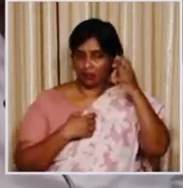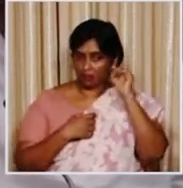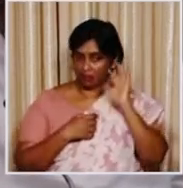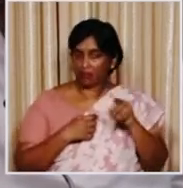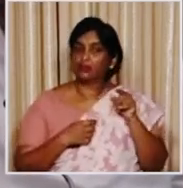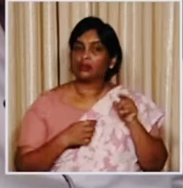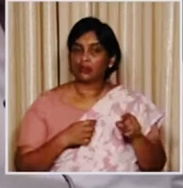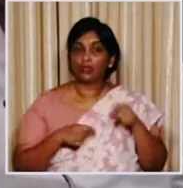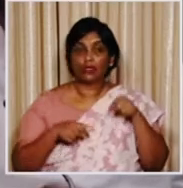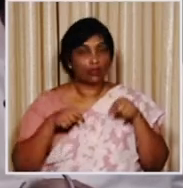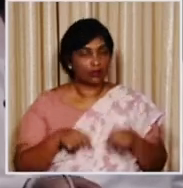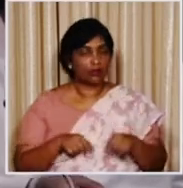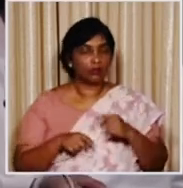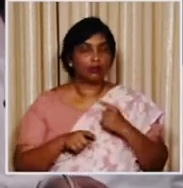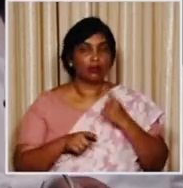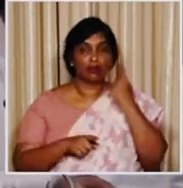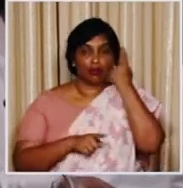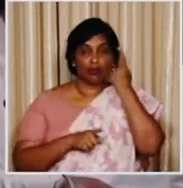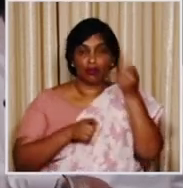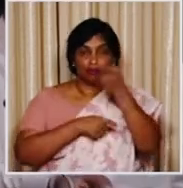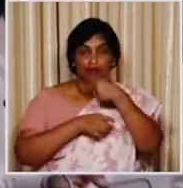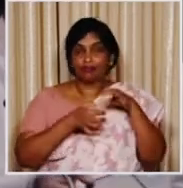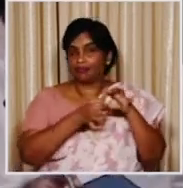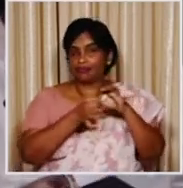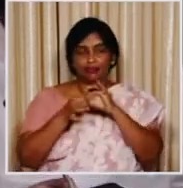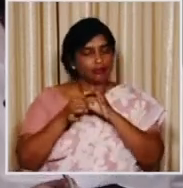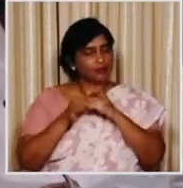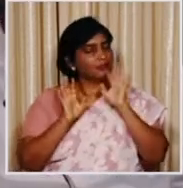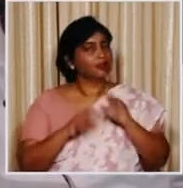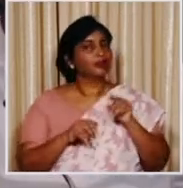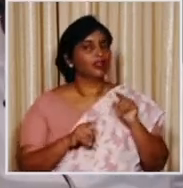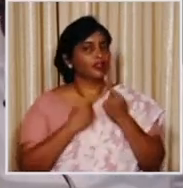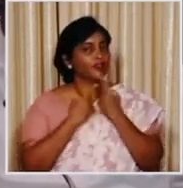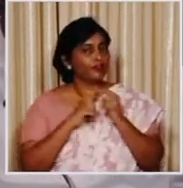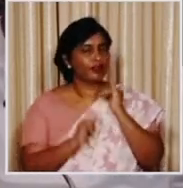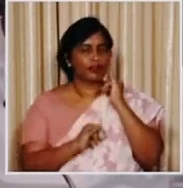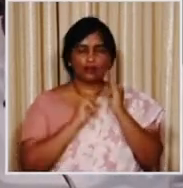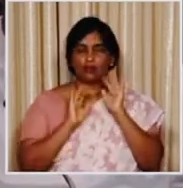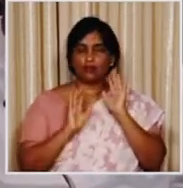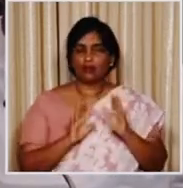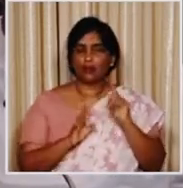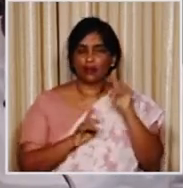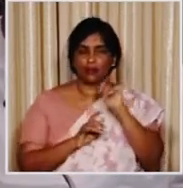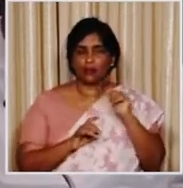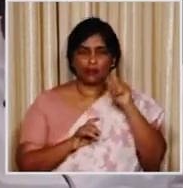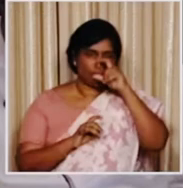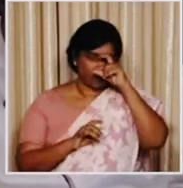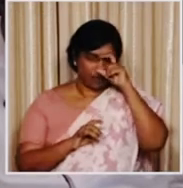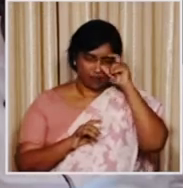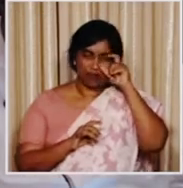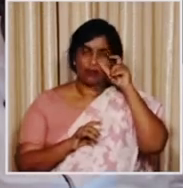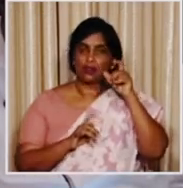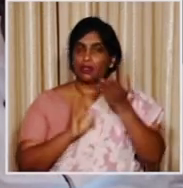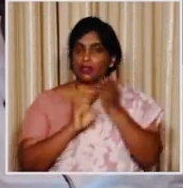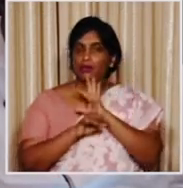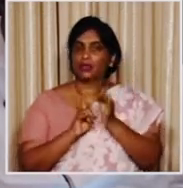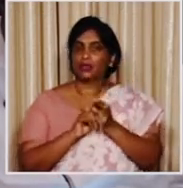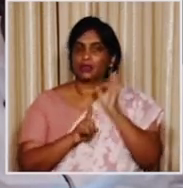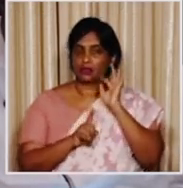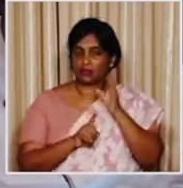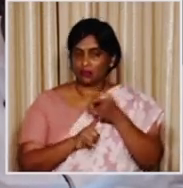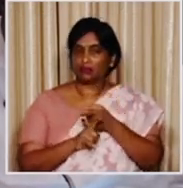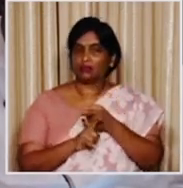ඕනේ, දැන් මේ බුද්ධිජාලය පිළිබඳව තියෙන නොයෙකුත් චෝදනා අතරේ මෙතන මෛත්‍රීපාල සිරිසේනේ හිටපු